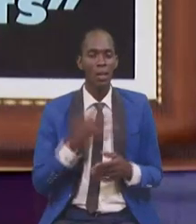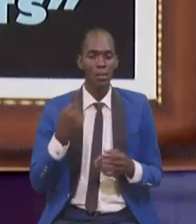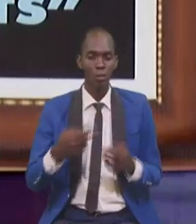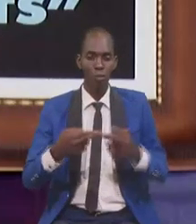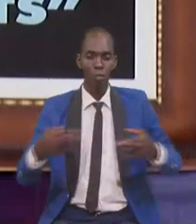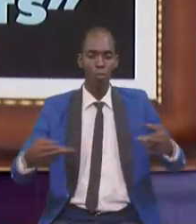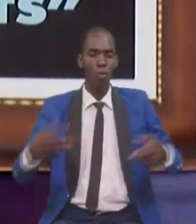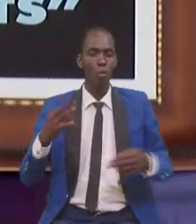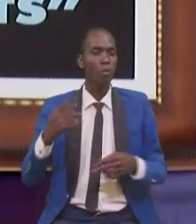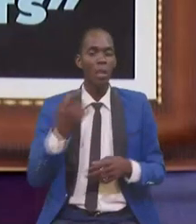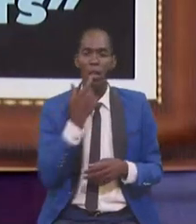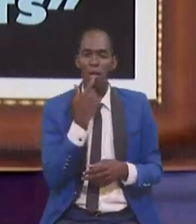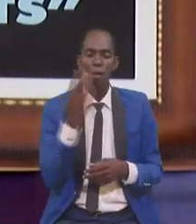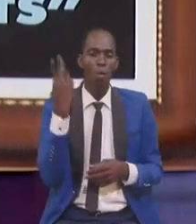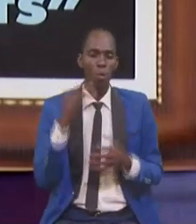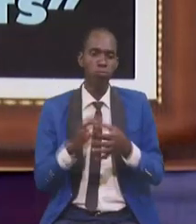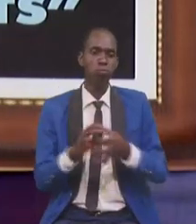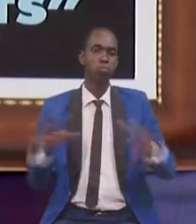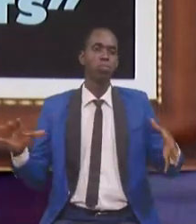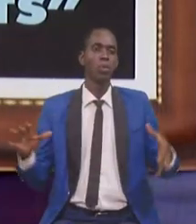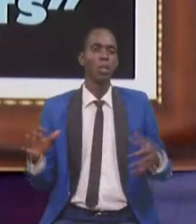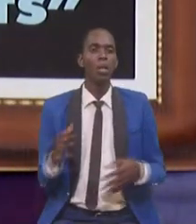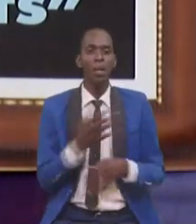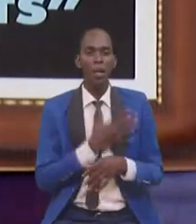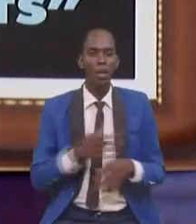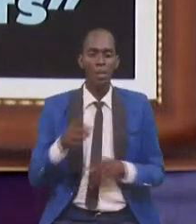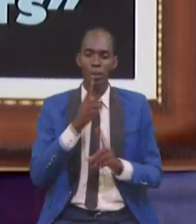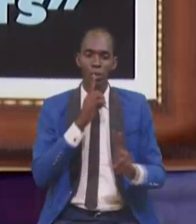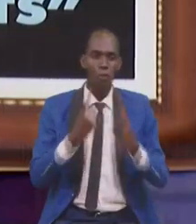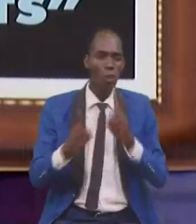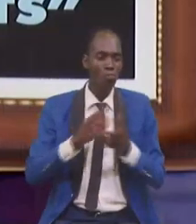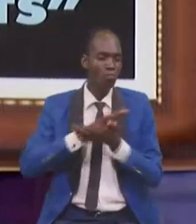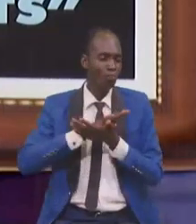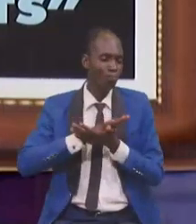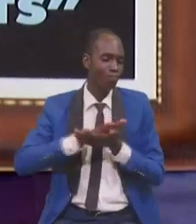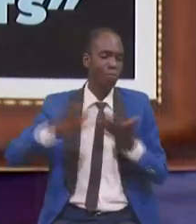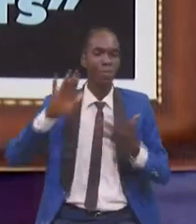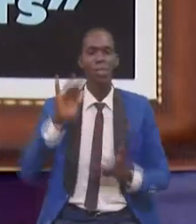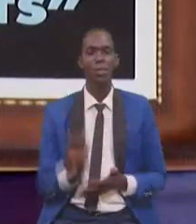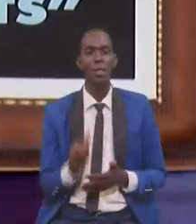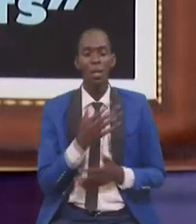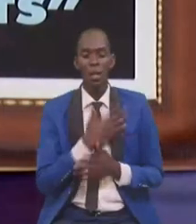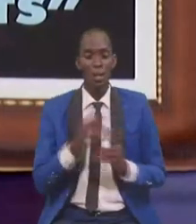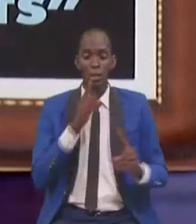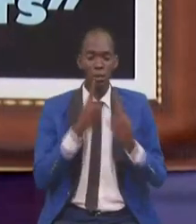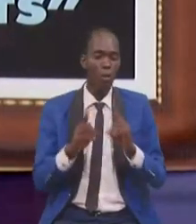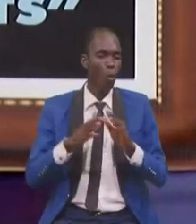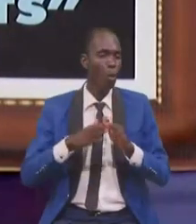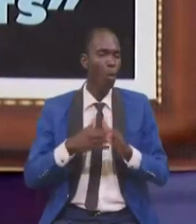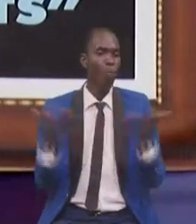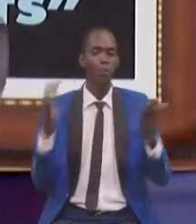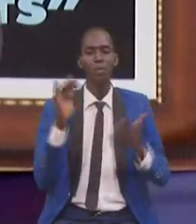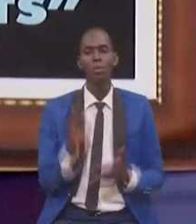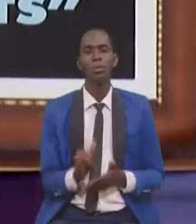se délia et il parla très bien. Il